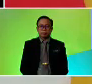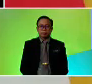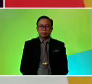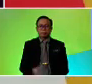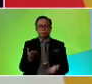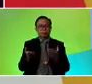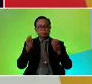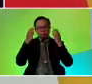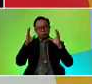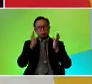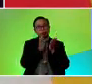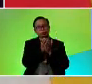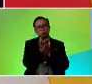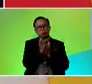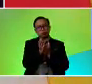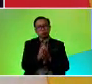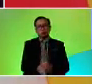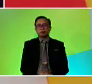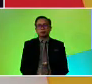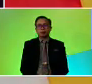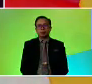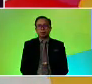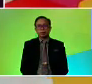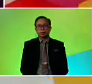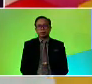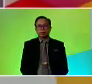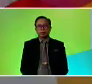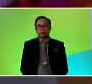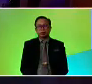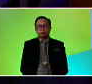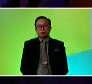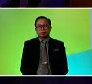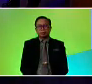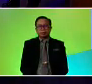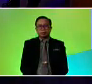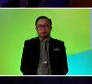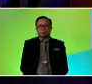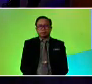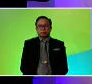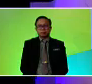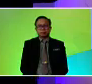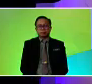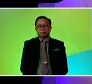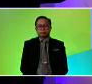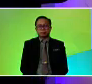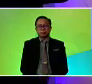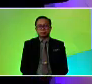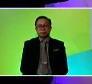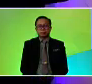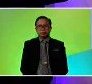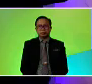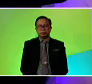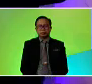teruskan dulu atau bagaimana Oke saya teruskan oke Ada lagi oke